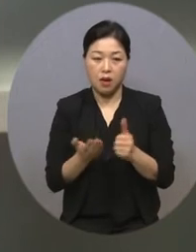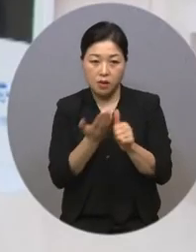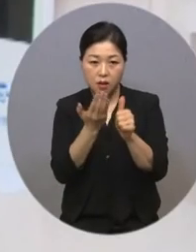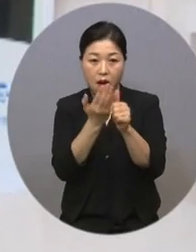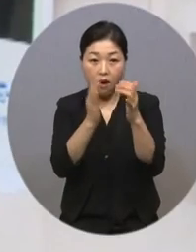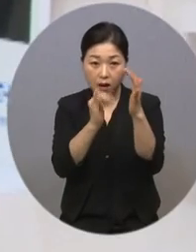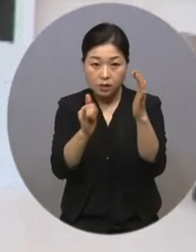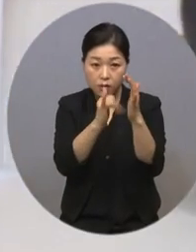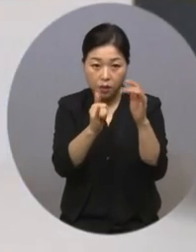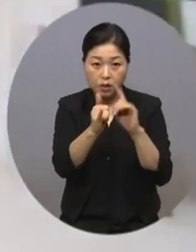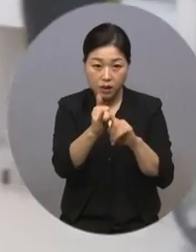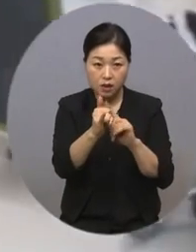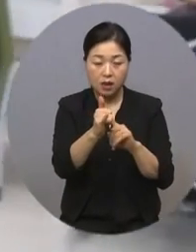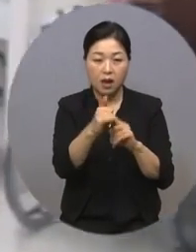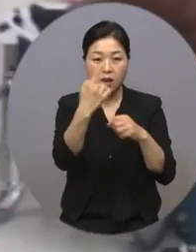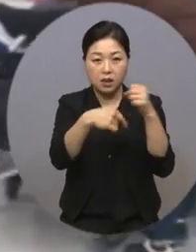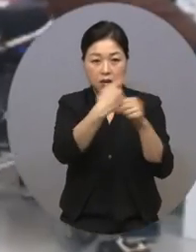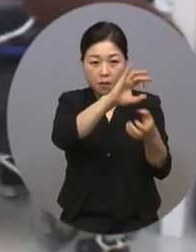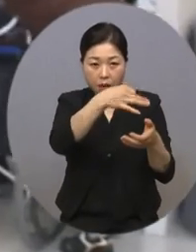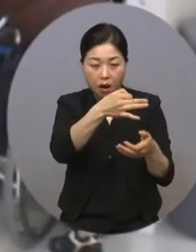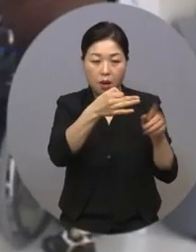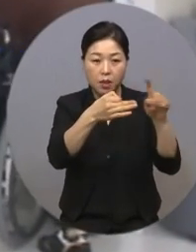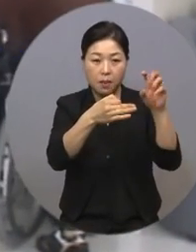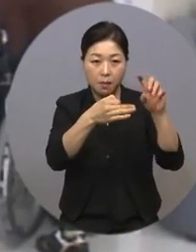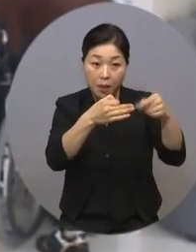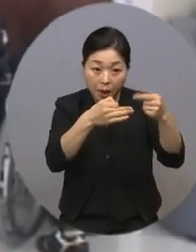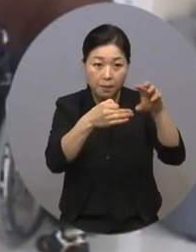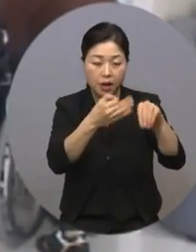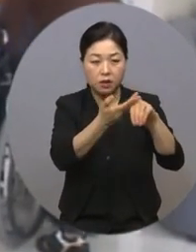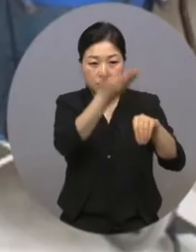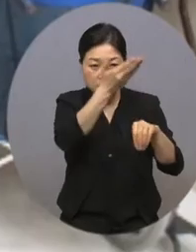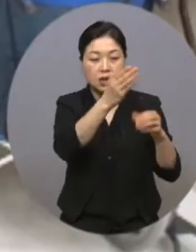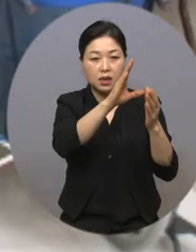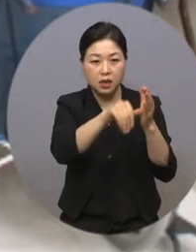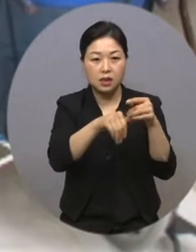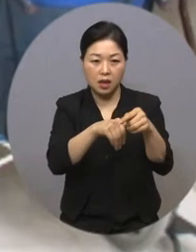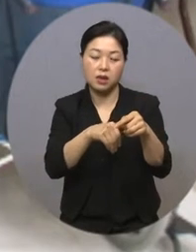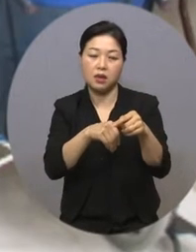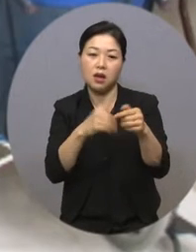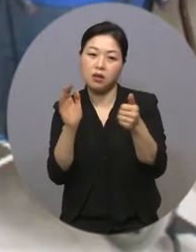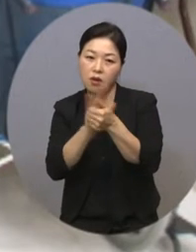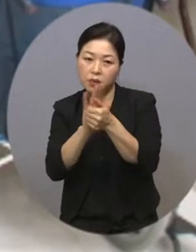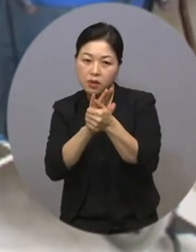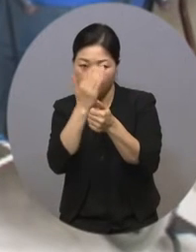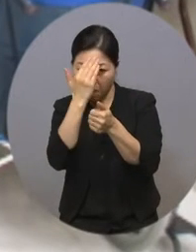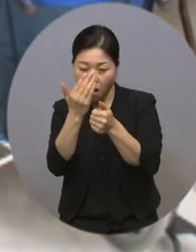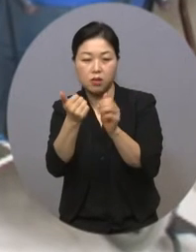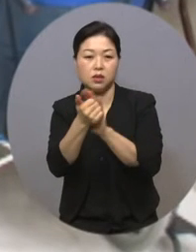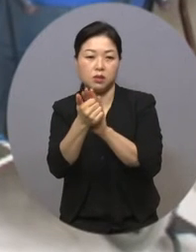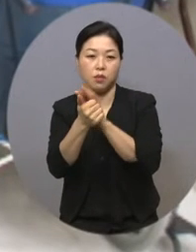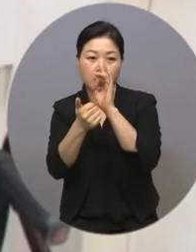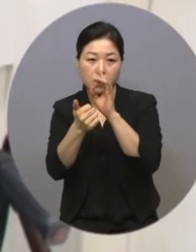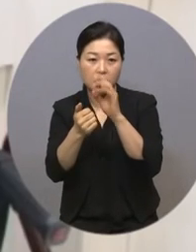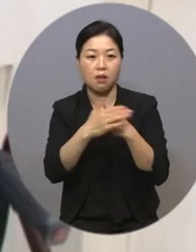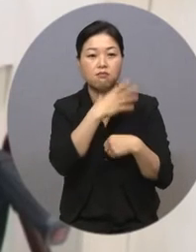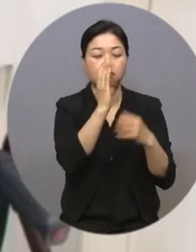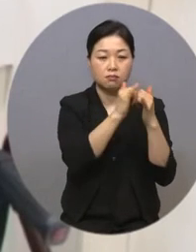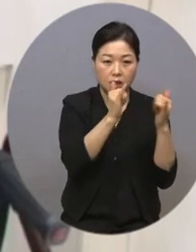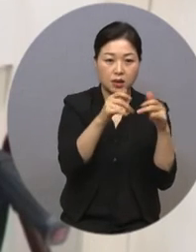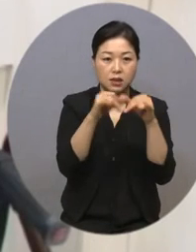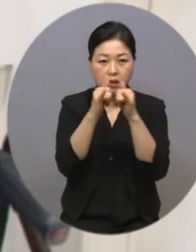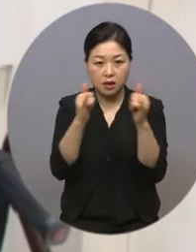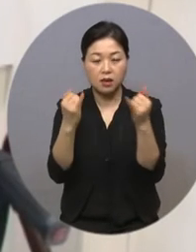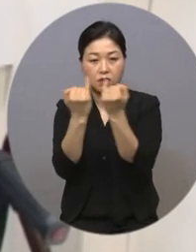소득금액이 100만원을 초과하는 경우 인적 공제 대상이 될 수 없습니다 고령자 장애인 여성은